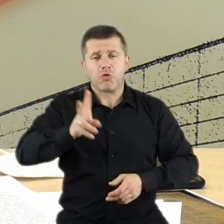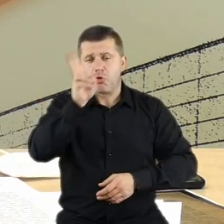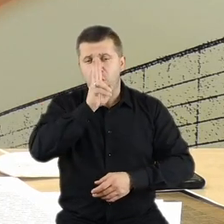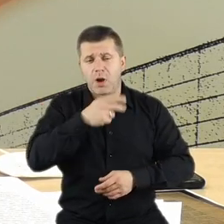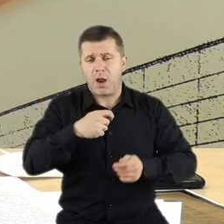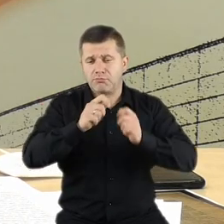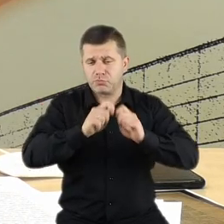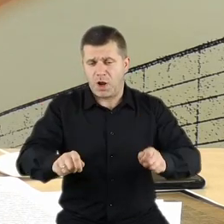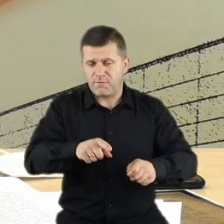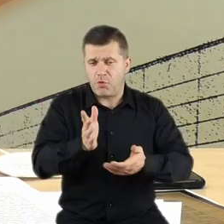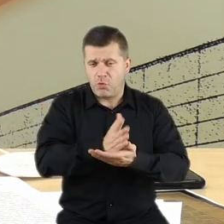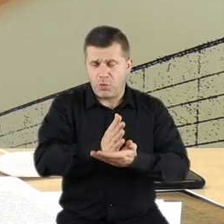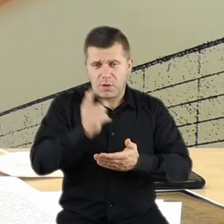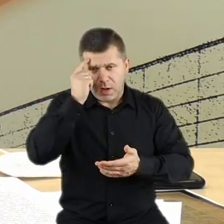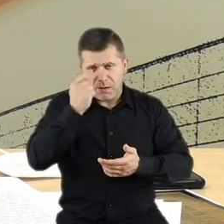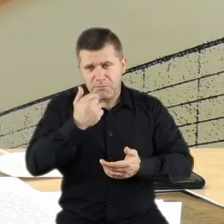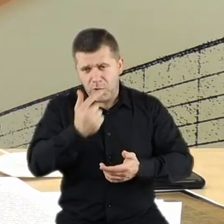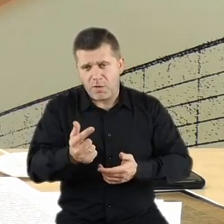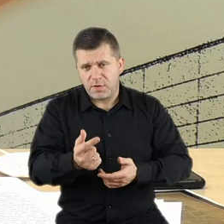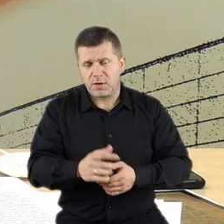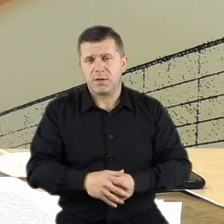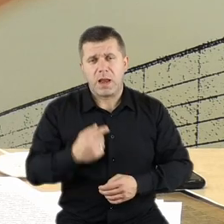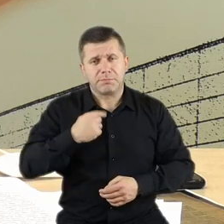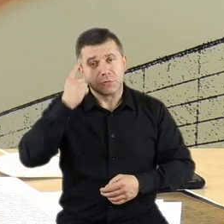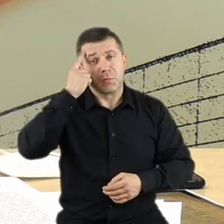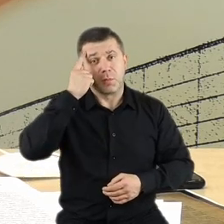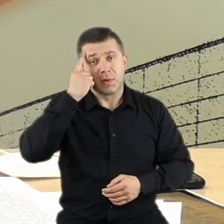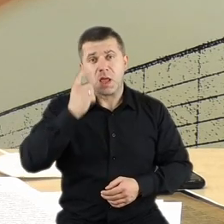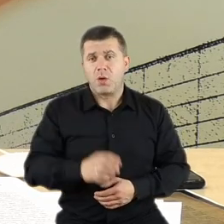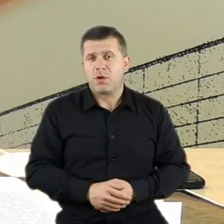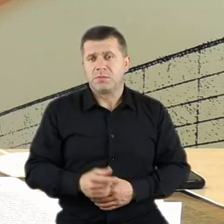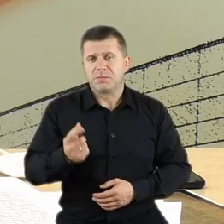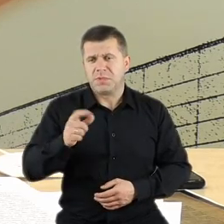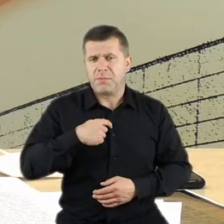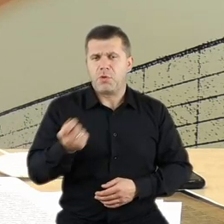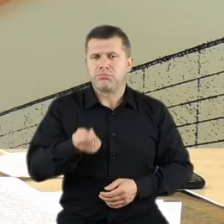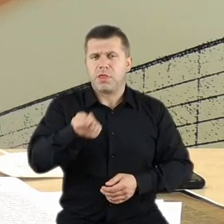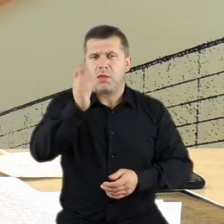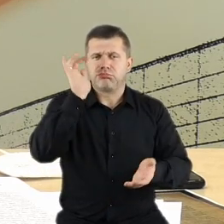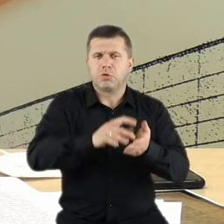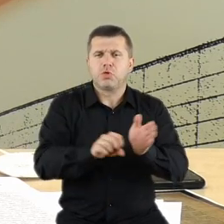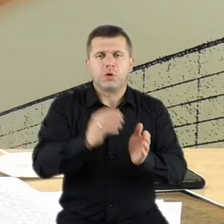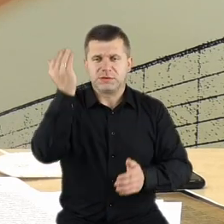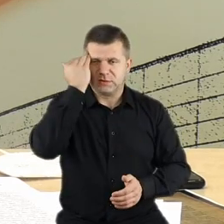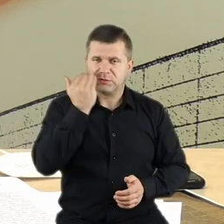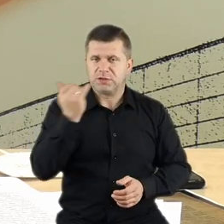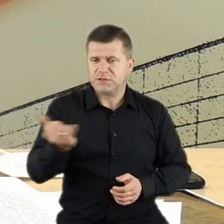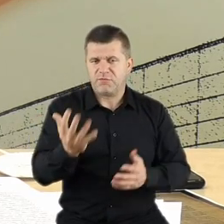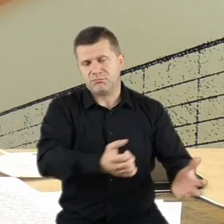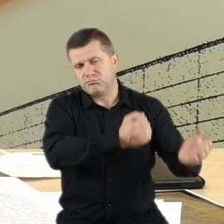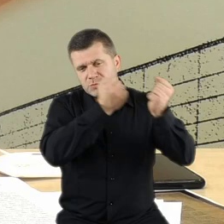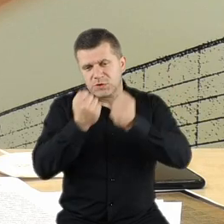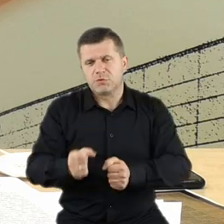tą kuchnią powiem Bardzo mi się przypomniało jak jeździli na często do Częstochowy to zawsze przywozili jakieś tam